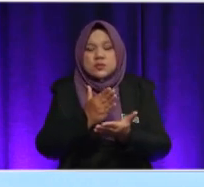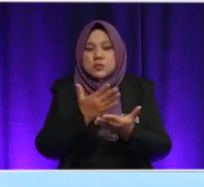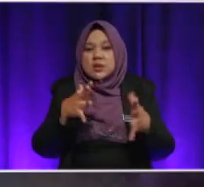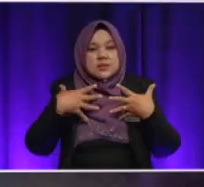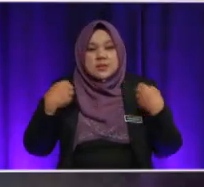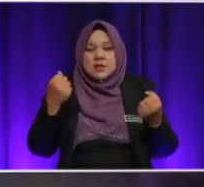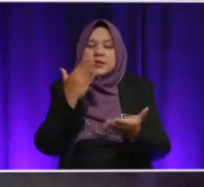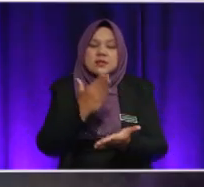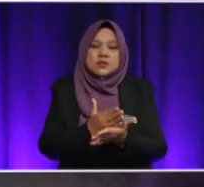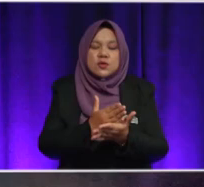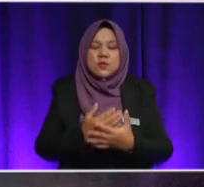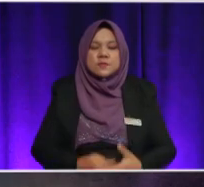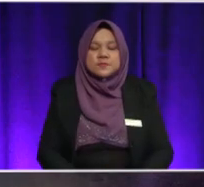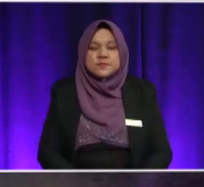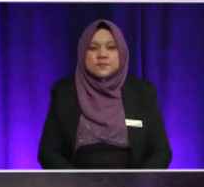tersebut